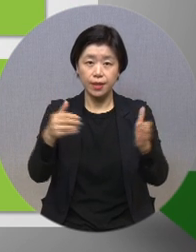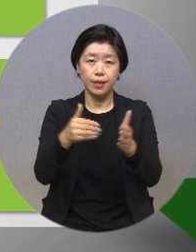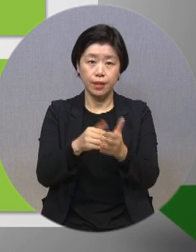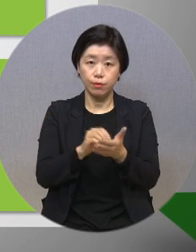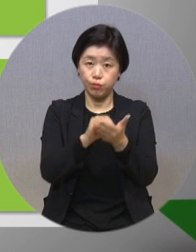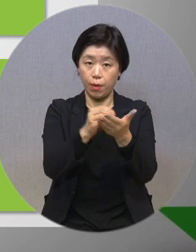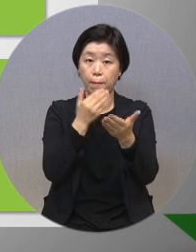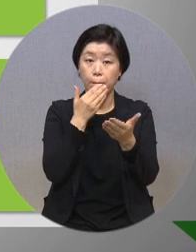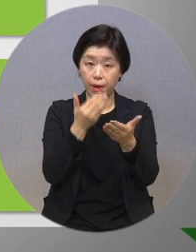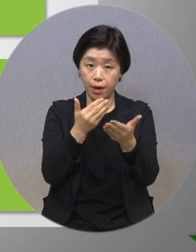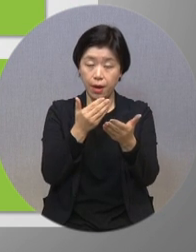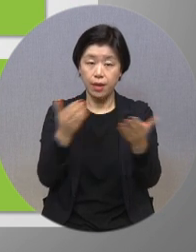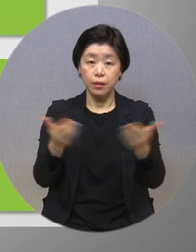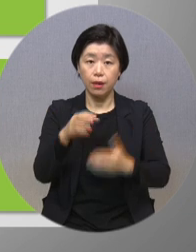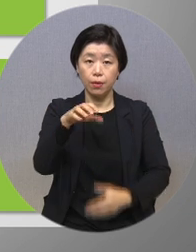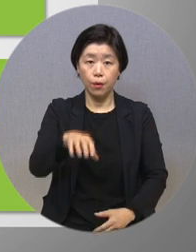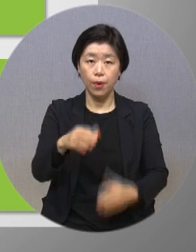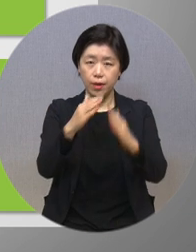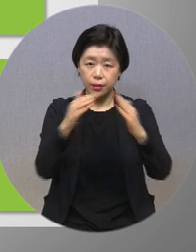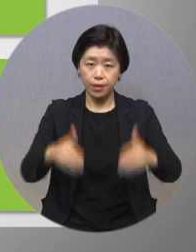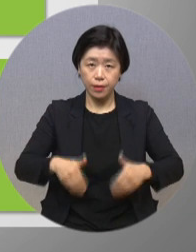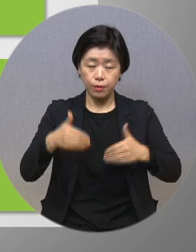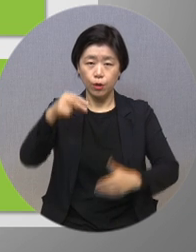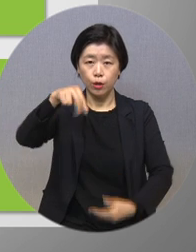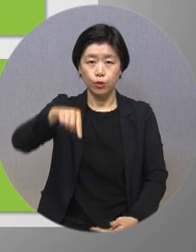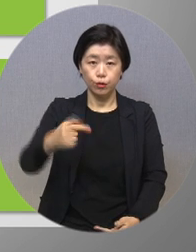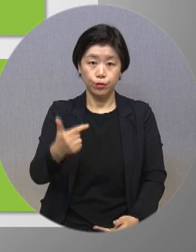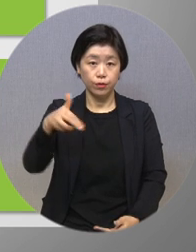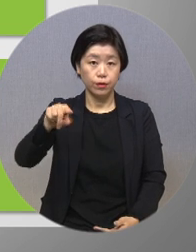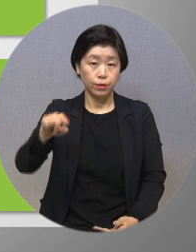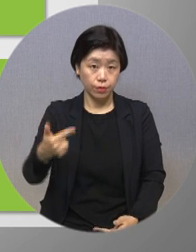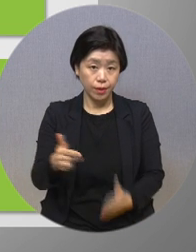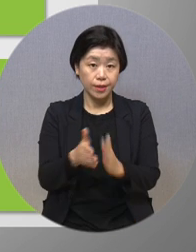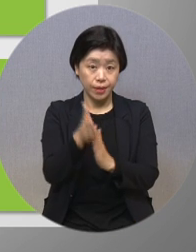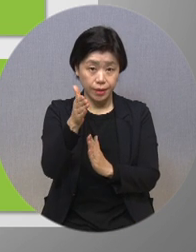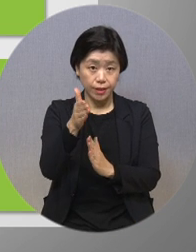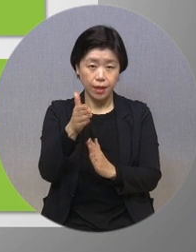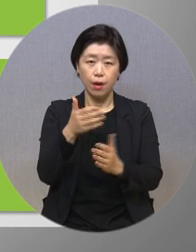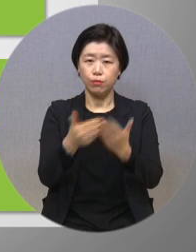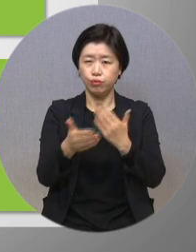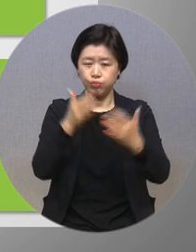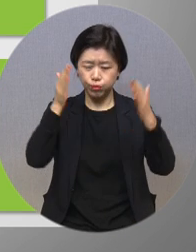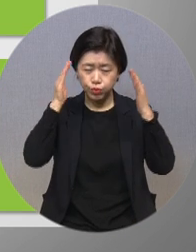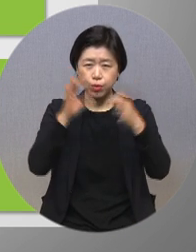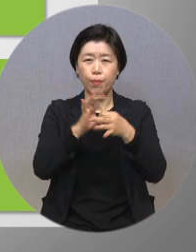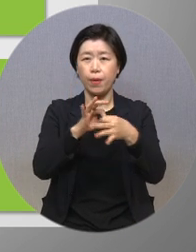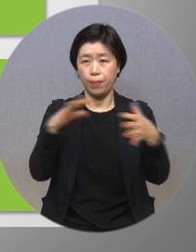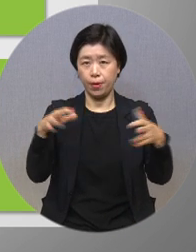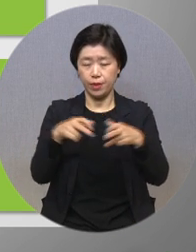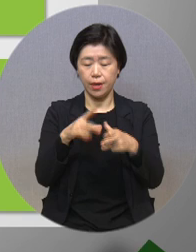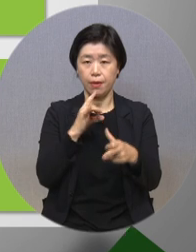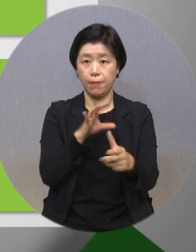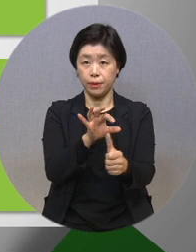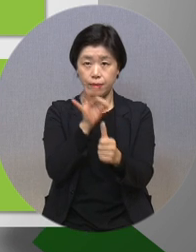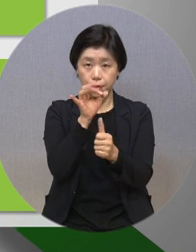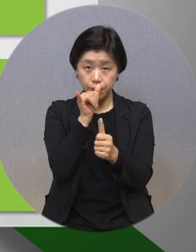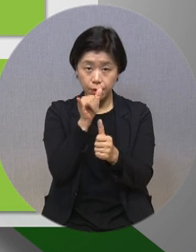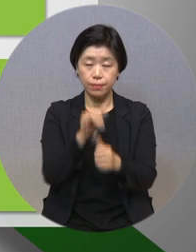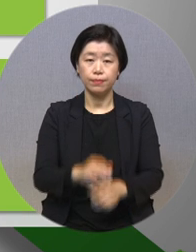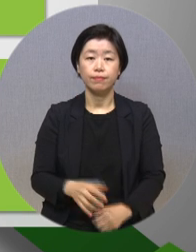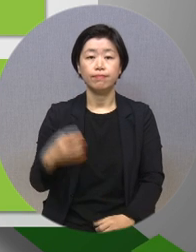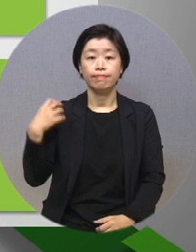전라남도 순천시입니다. 경력과 학력은 무관하며 상용직을 채용합니다. 장애인만 채용하며